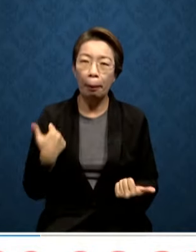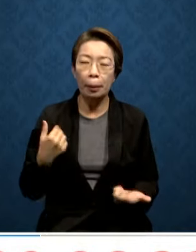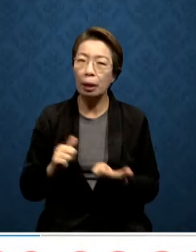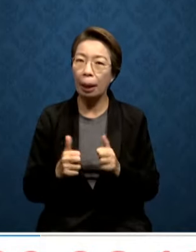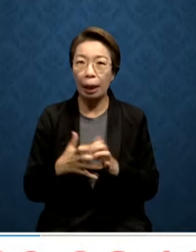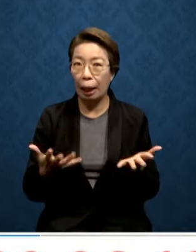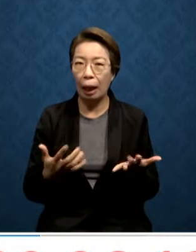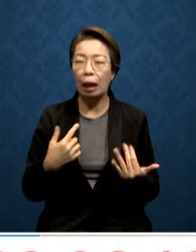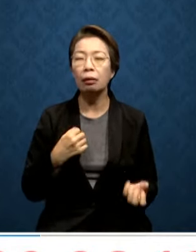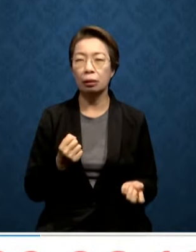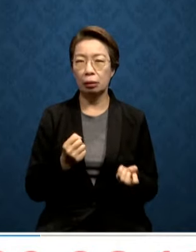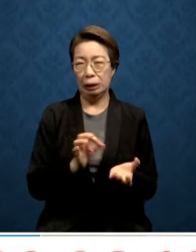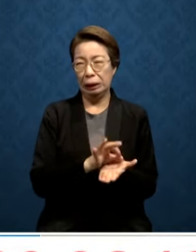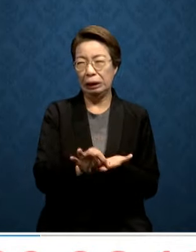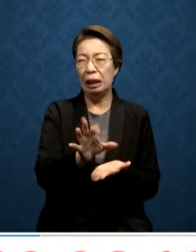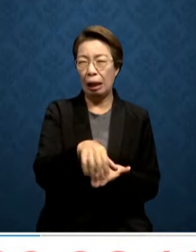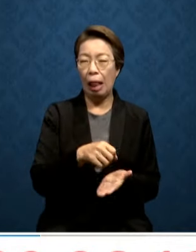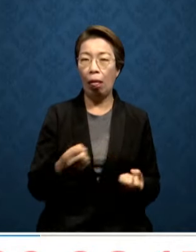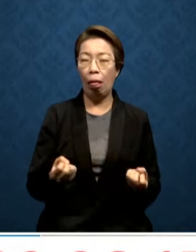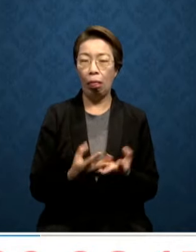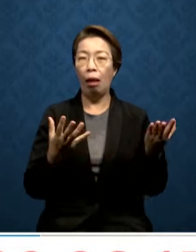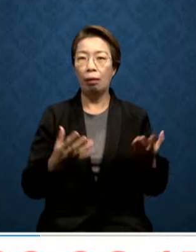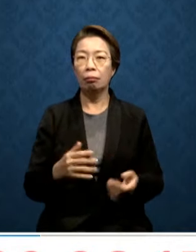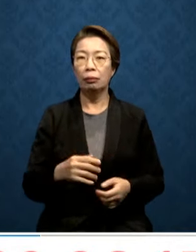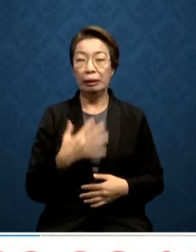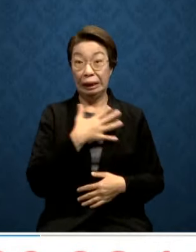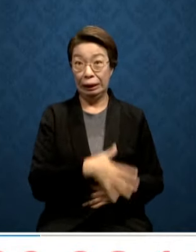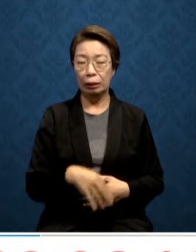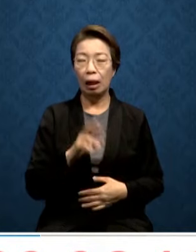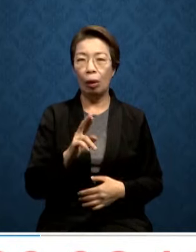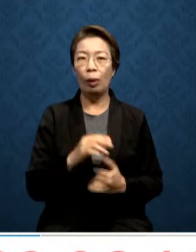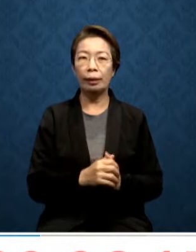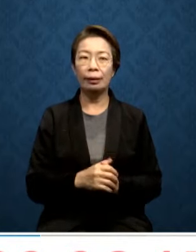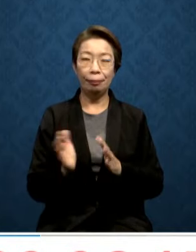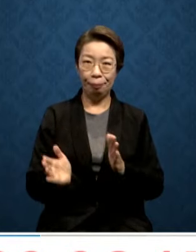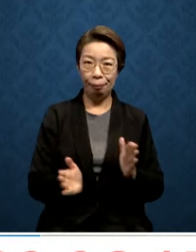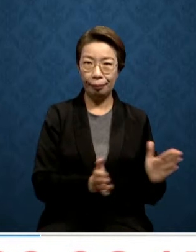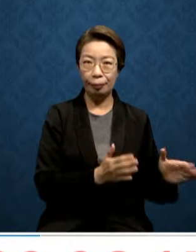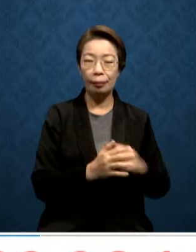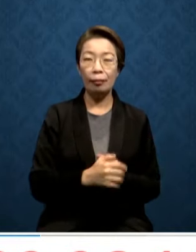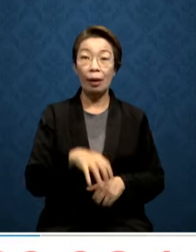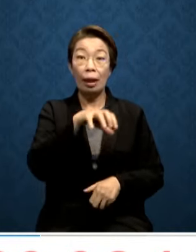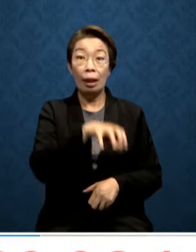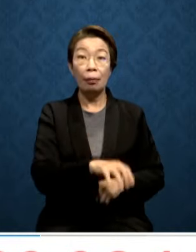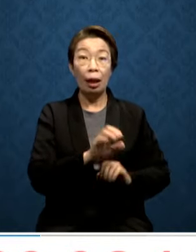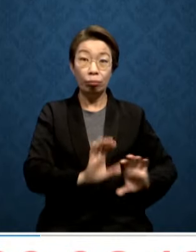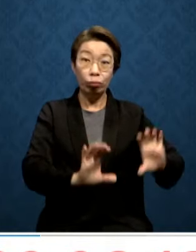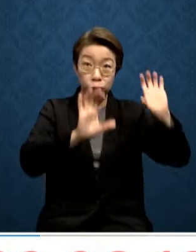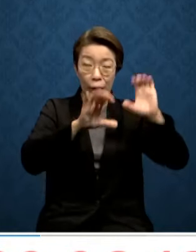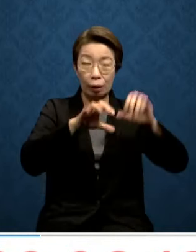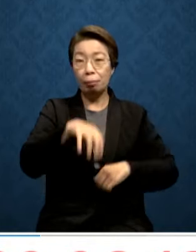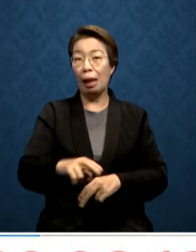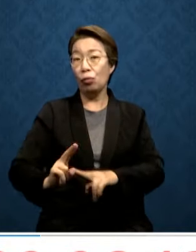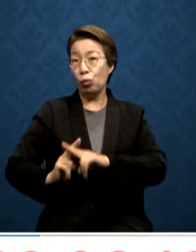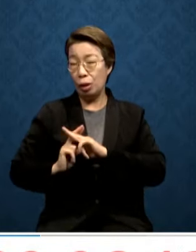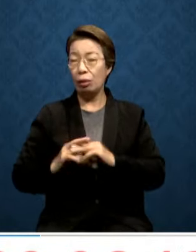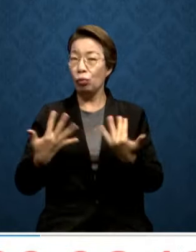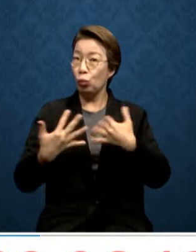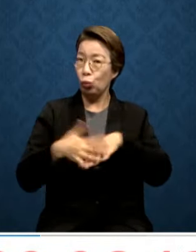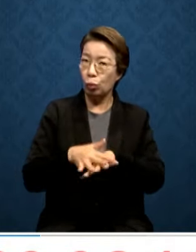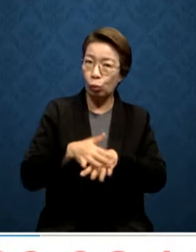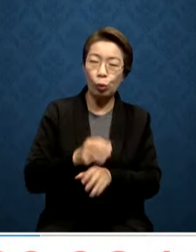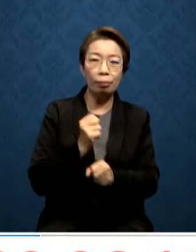ต่อผู้ใช้นะครับการสร้างความร่วมมือระหว่างภาคองค์กรหน่วยงานและภาคธุรกิจนะครับไปด้วยกันนะครับซึ่ง